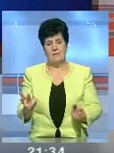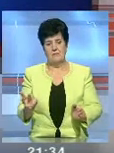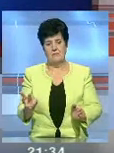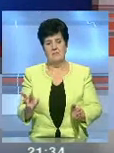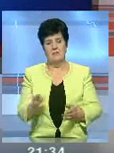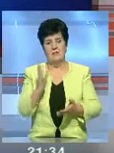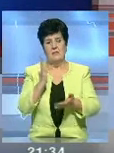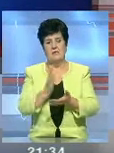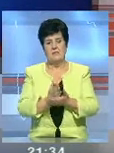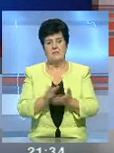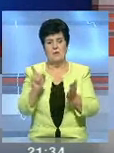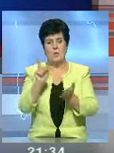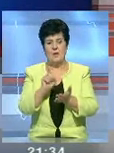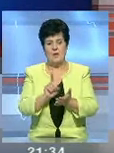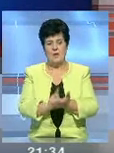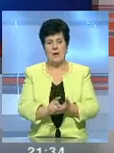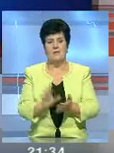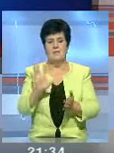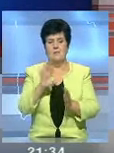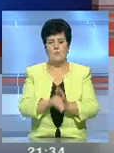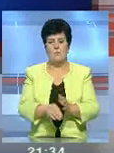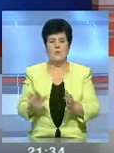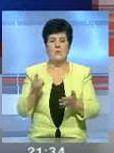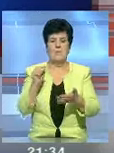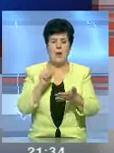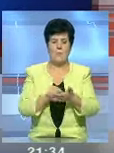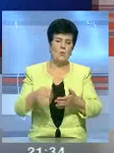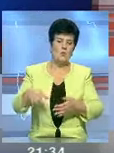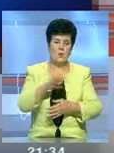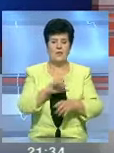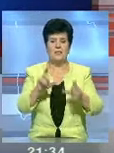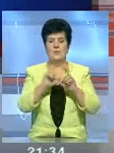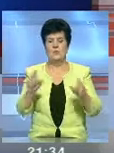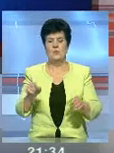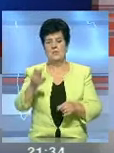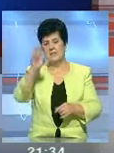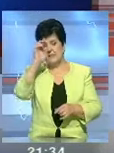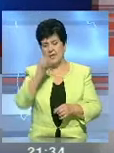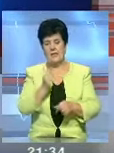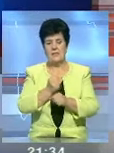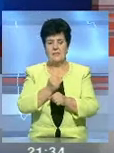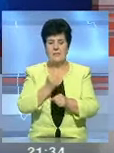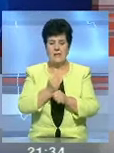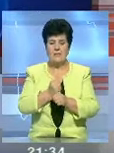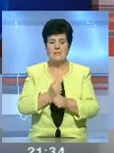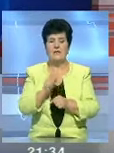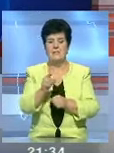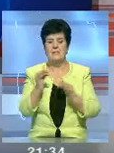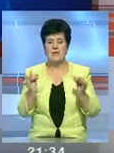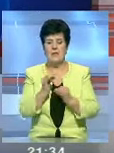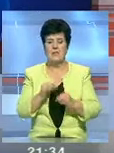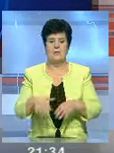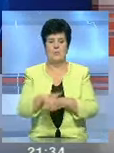este obligat să pună la punct toate instituțiile de stat să activeze în interesul poporului, ceea ce nu s-a petrecut timp